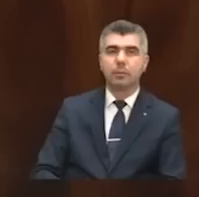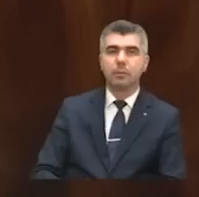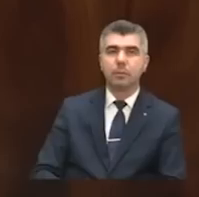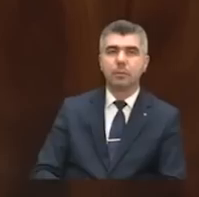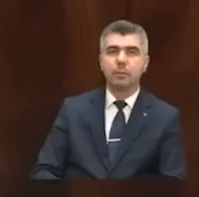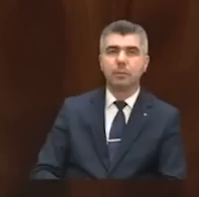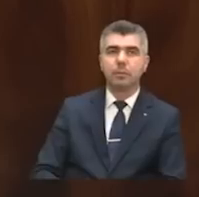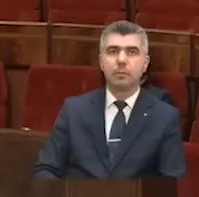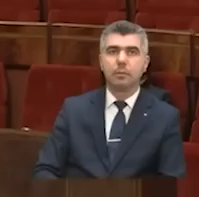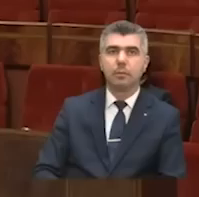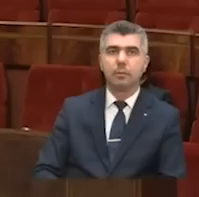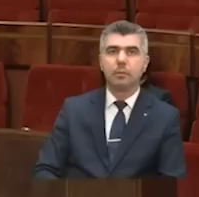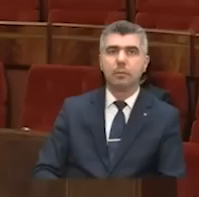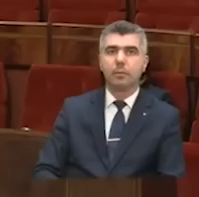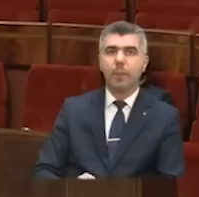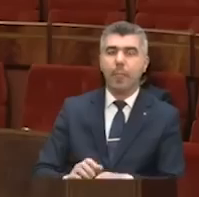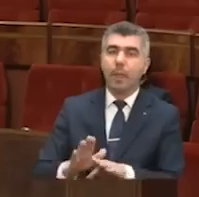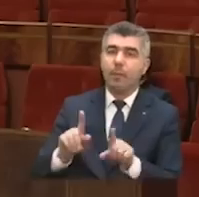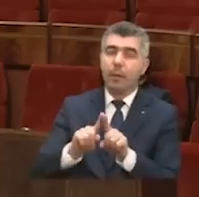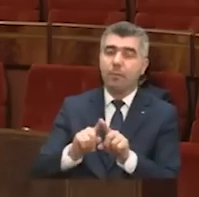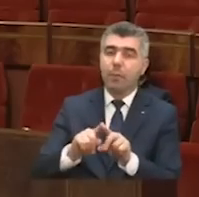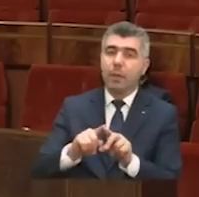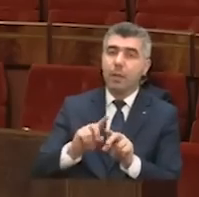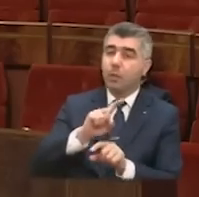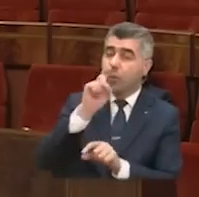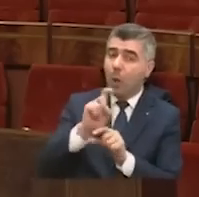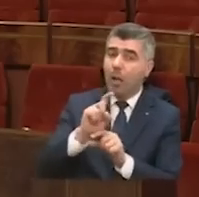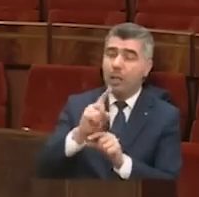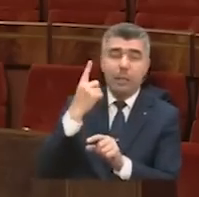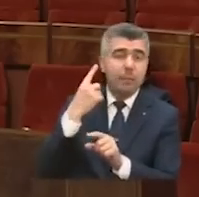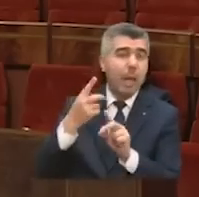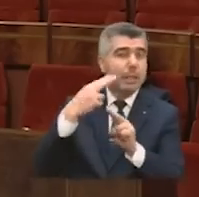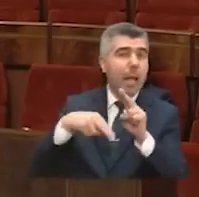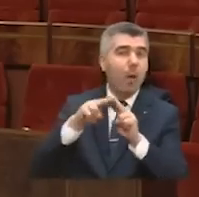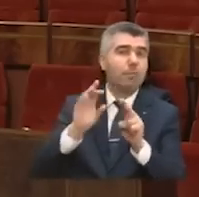ما جاوبه وحتى انتم كتسولوا خصكم تسمعوا الجواب.